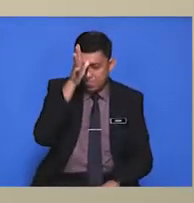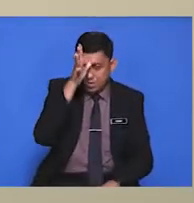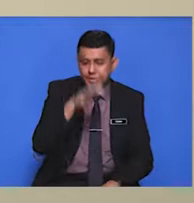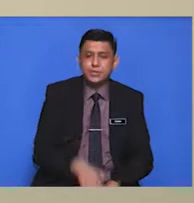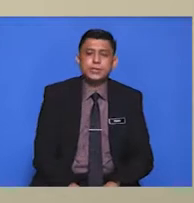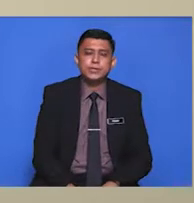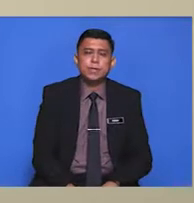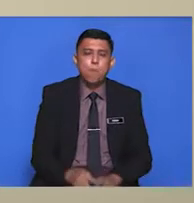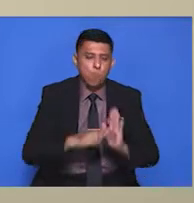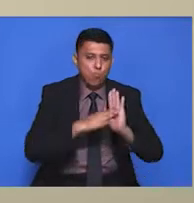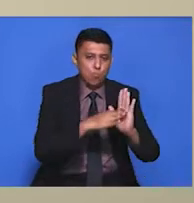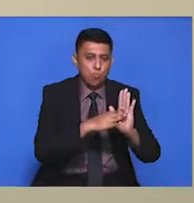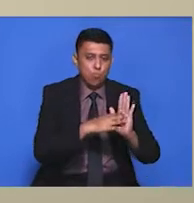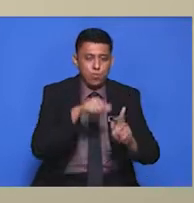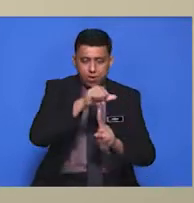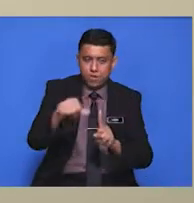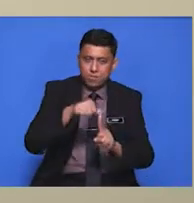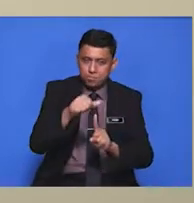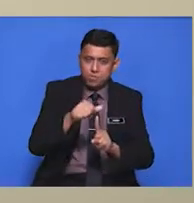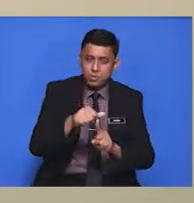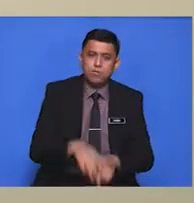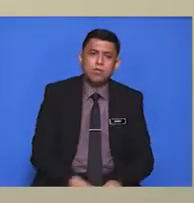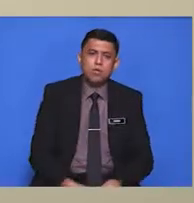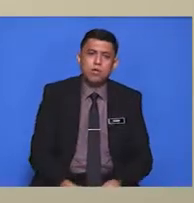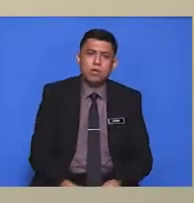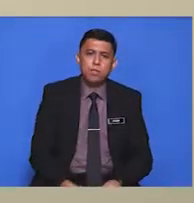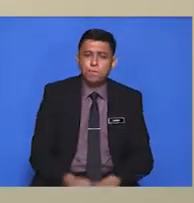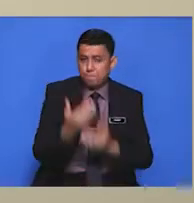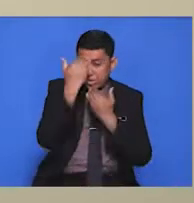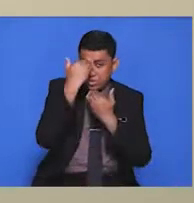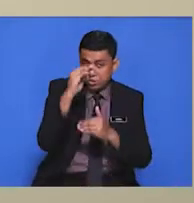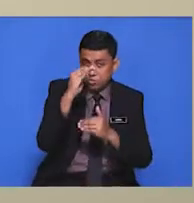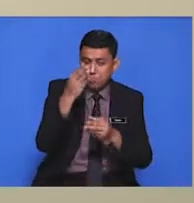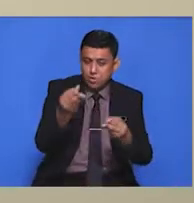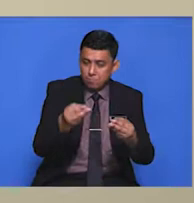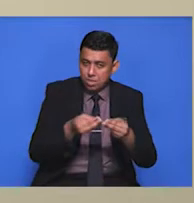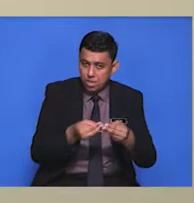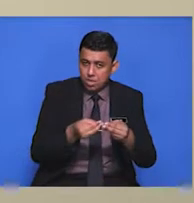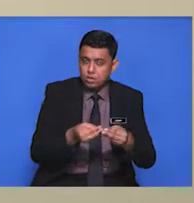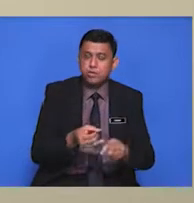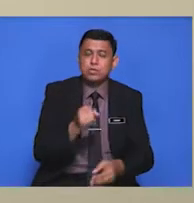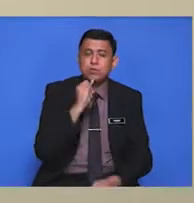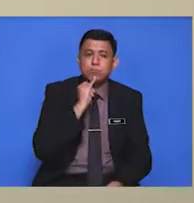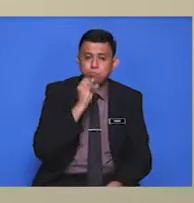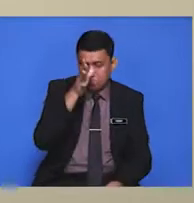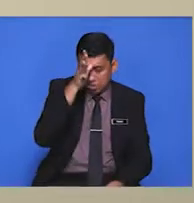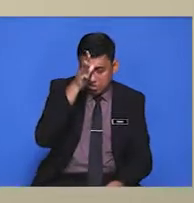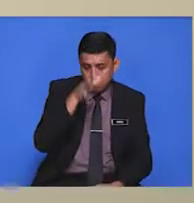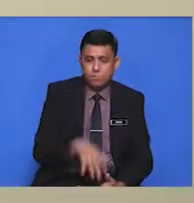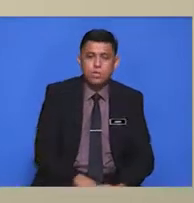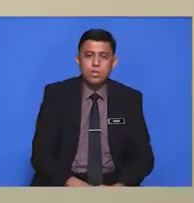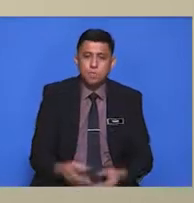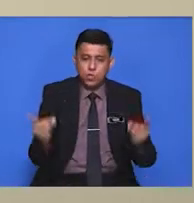ini dapat dibuktikan apabila Talia akur dengan penerimaan ibu bapanya tentang kisah penemuannya dengan